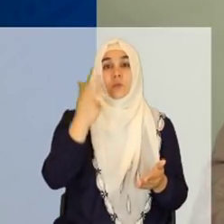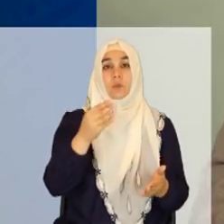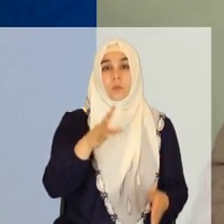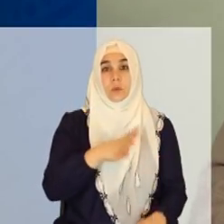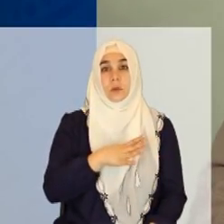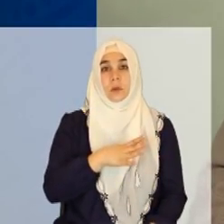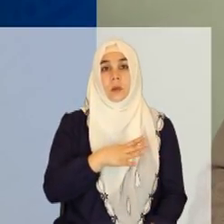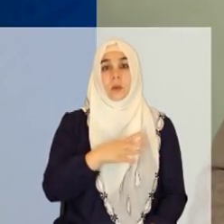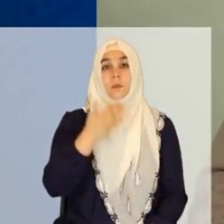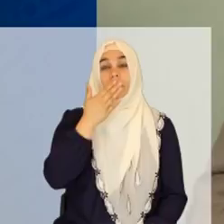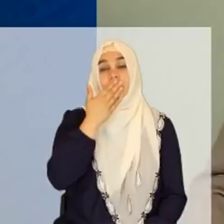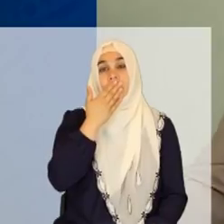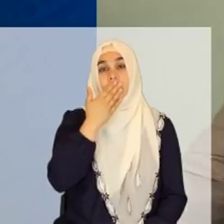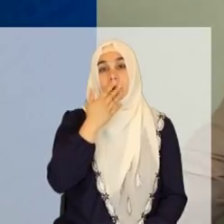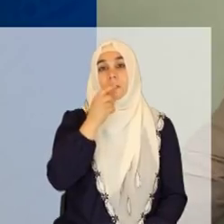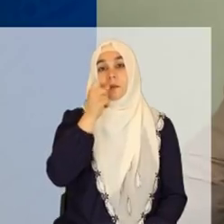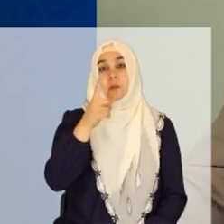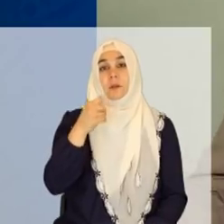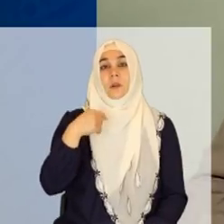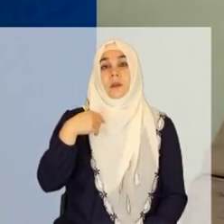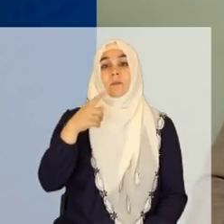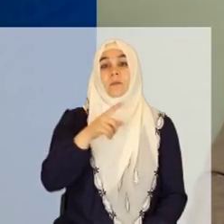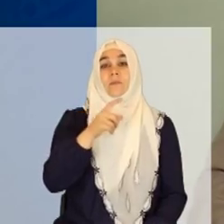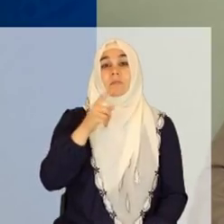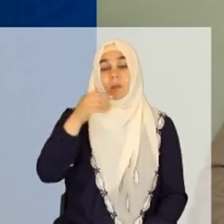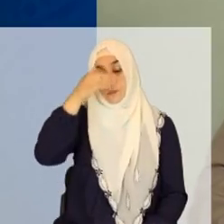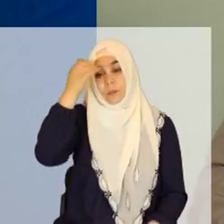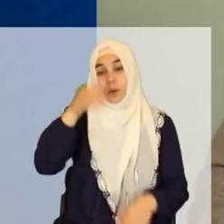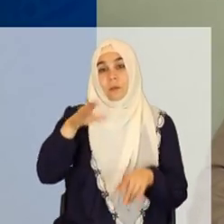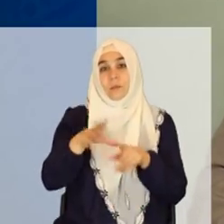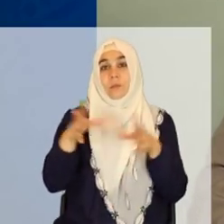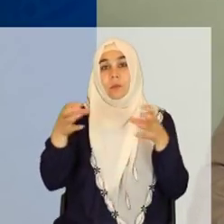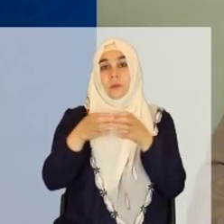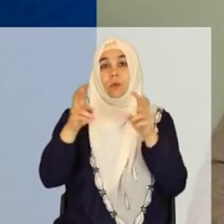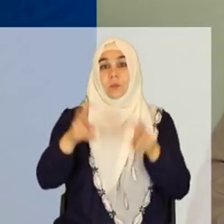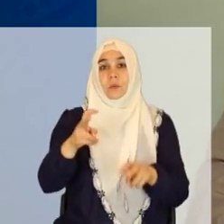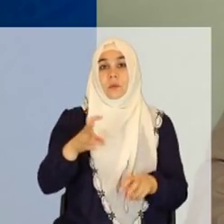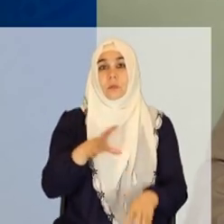bo'ldi, bir yerda iftorda yonimizda katta dehqonlarimizdan bir kishi o'tirib qoldi.